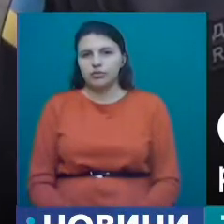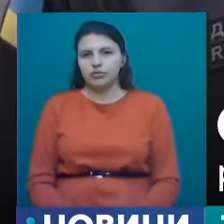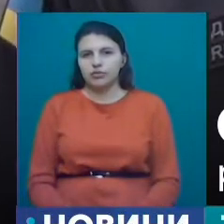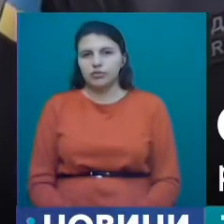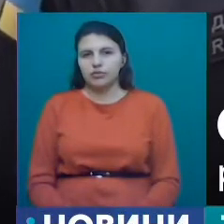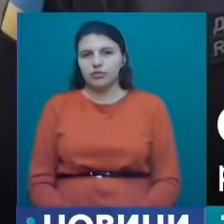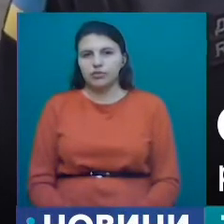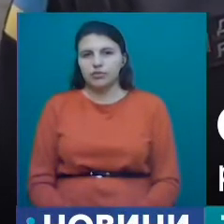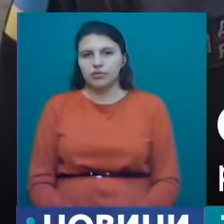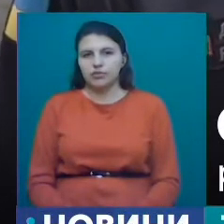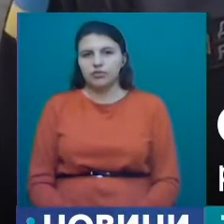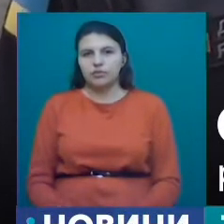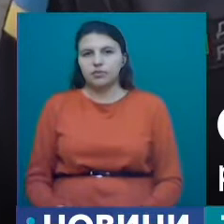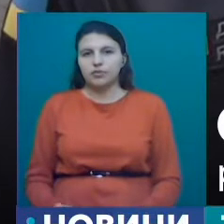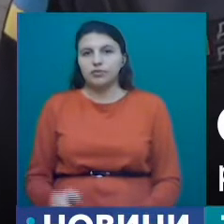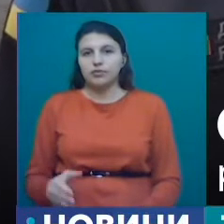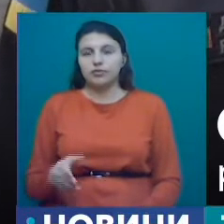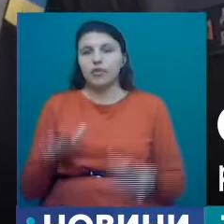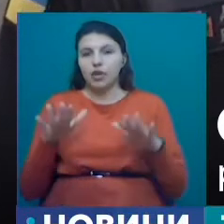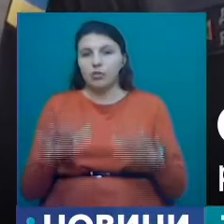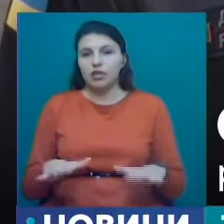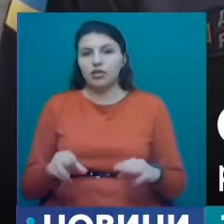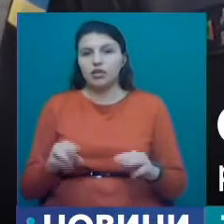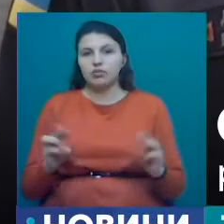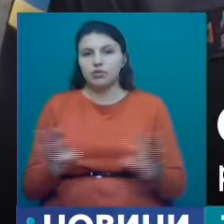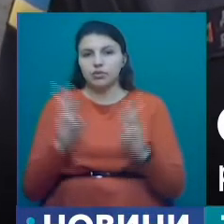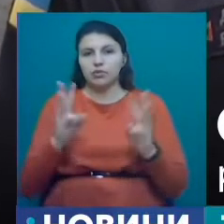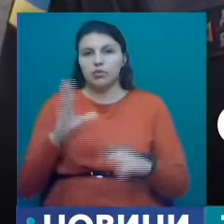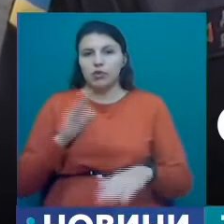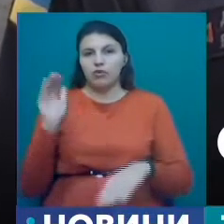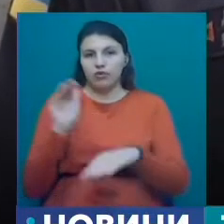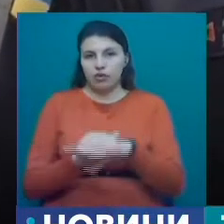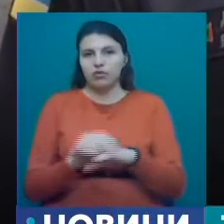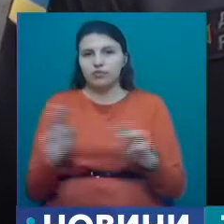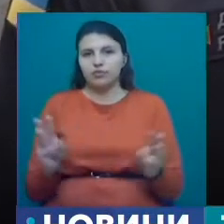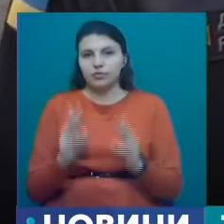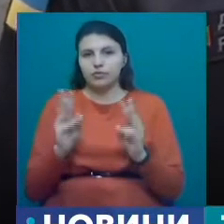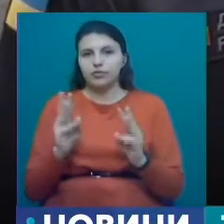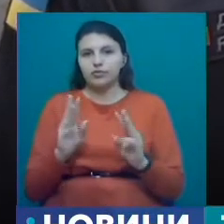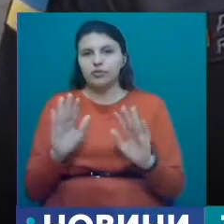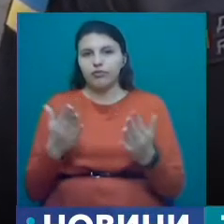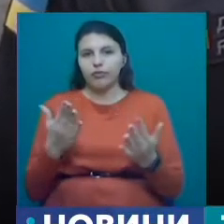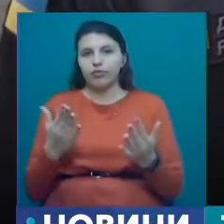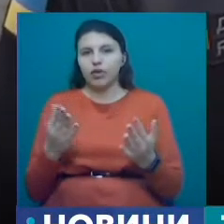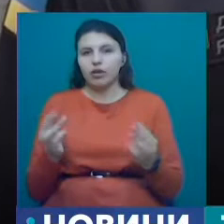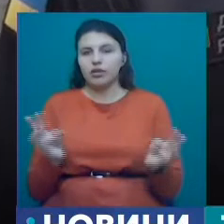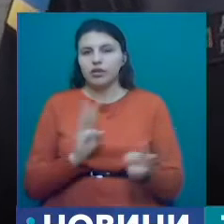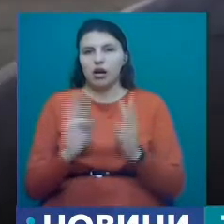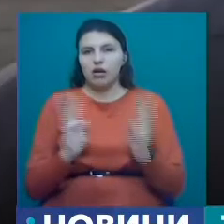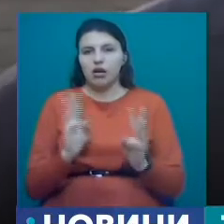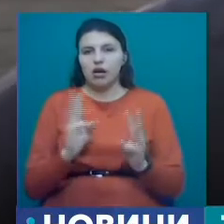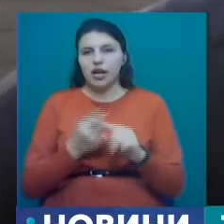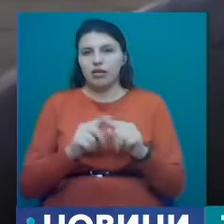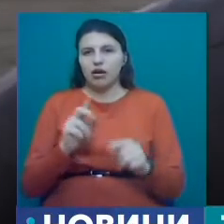Прибувши на місце пожежі, було підтверджено факт загорання. Стався при виконанні зливоналивних робіт, сталося загоряння саме цього